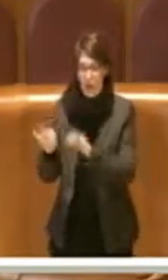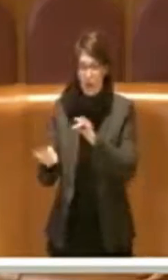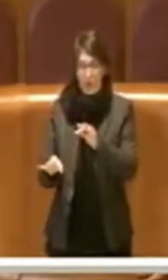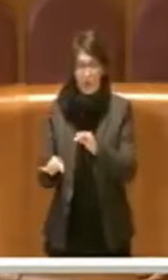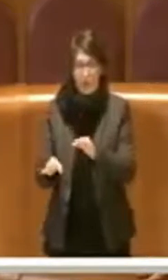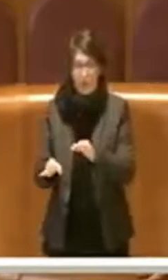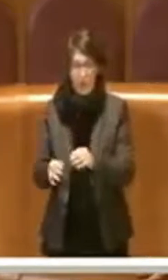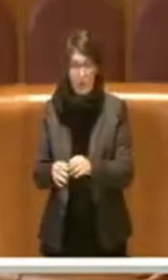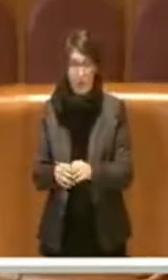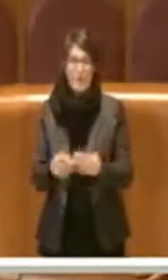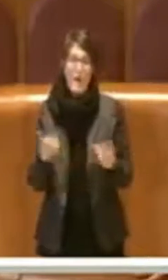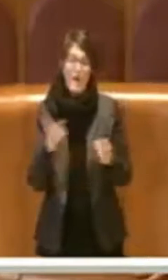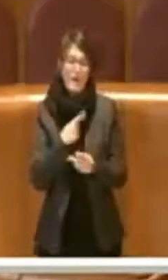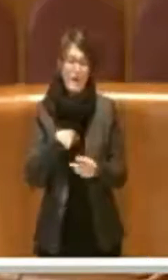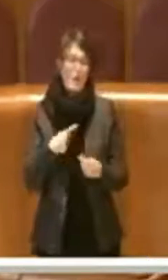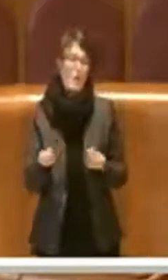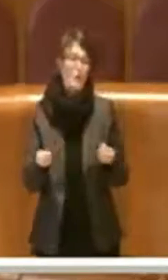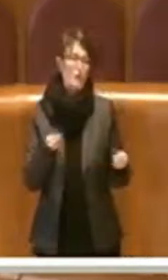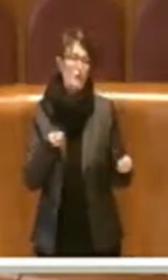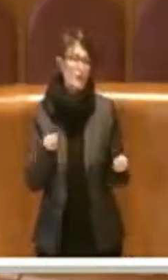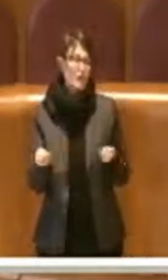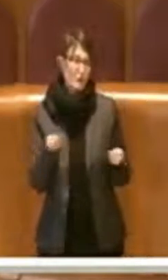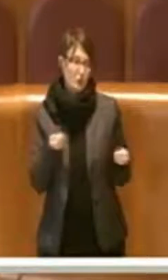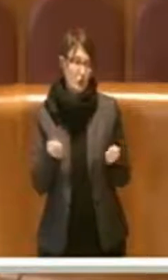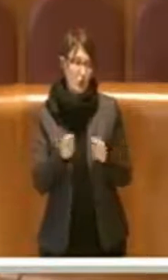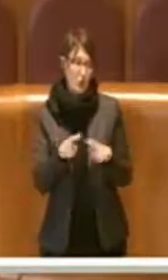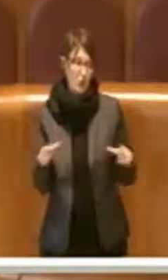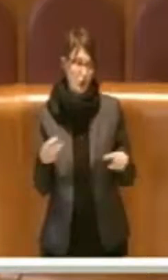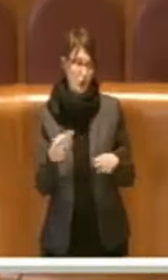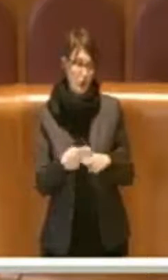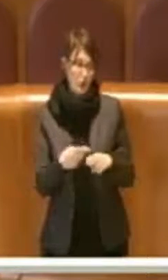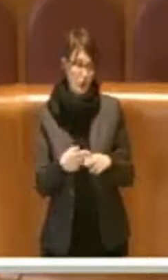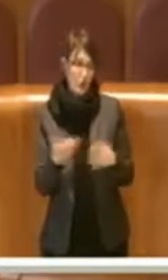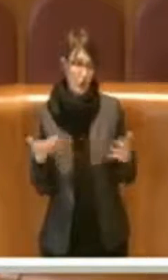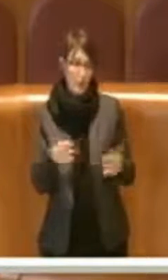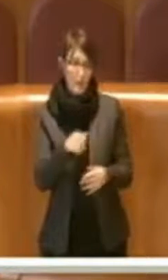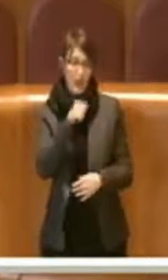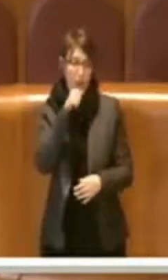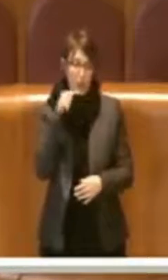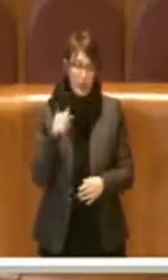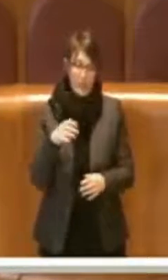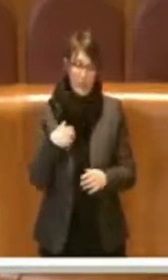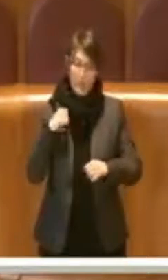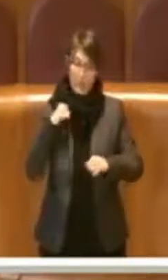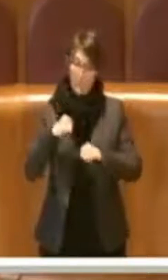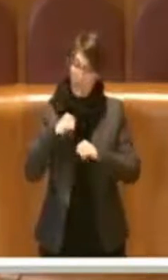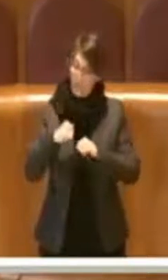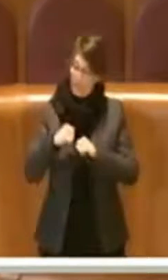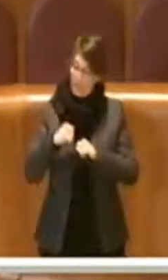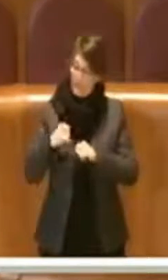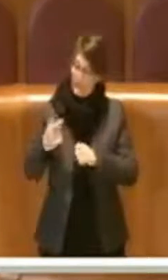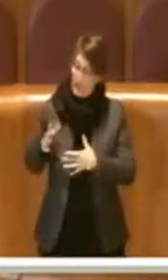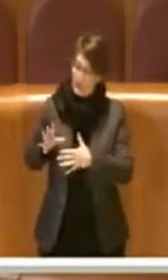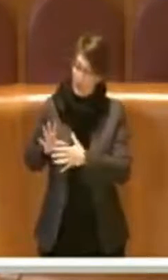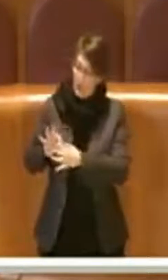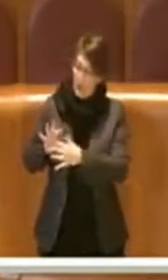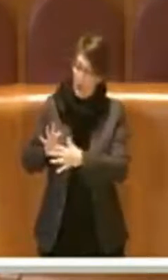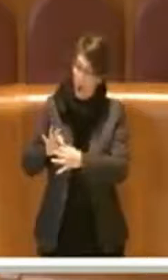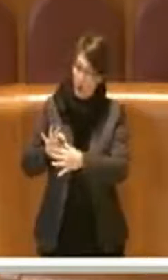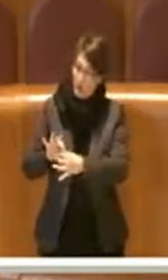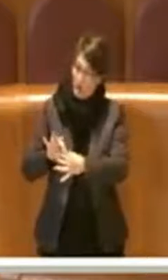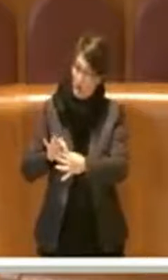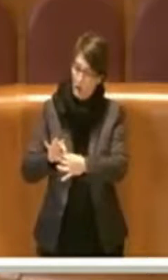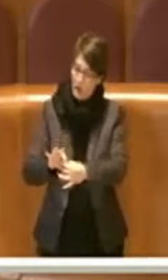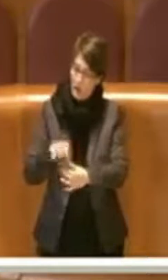del territorio, ci rendiamo conto che sia necessaria una continuità amministrativa. Non è che cambia amministrazione